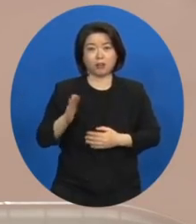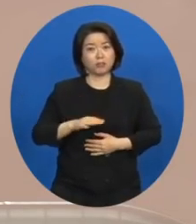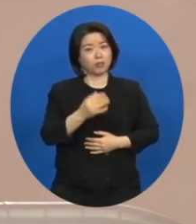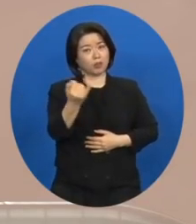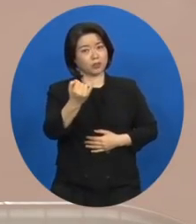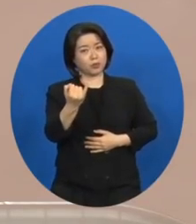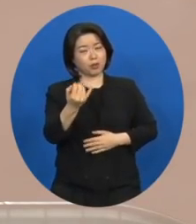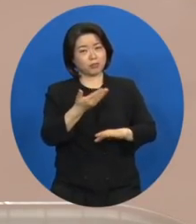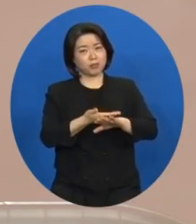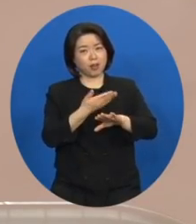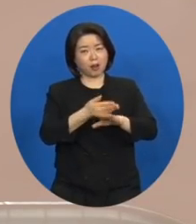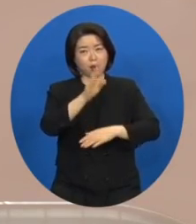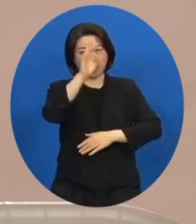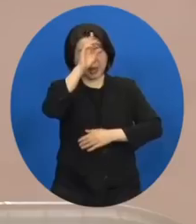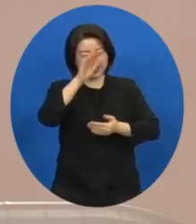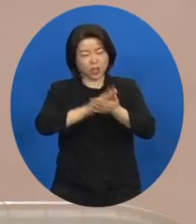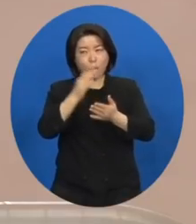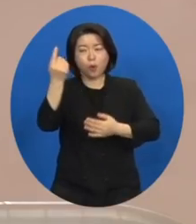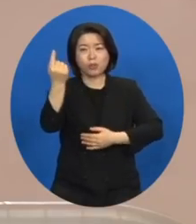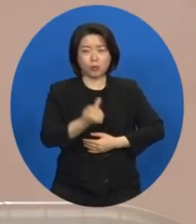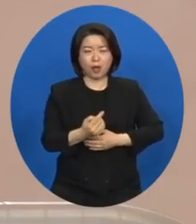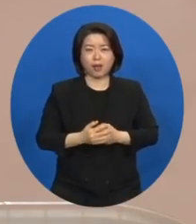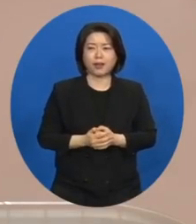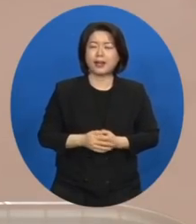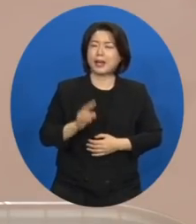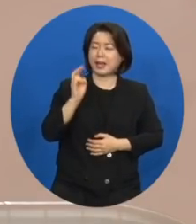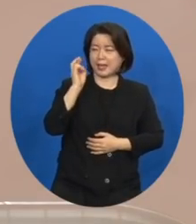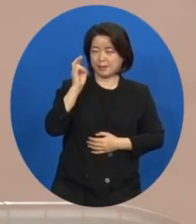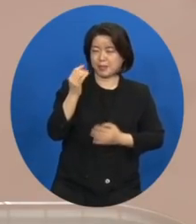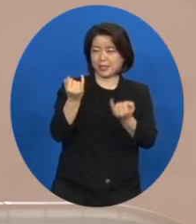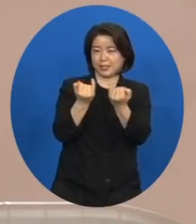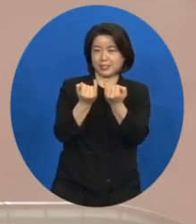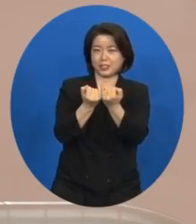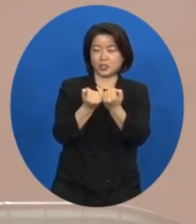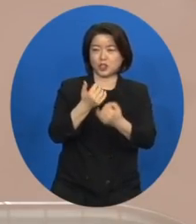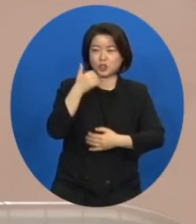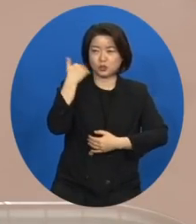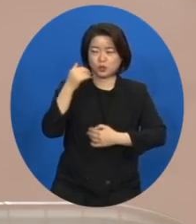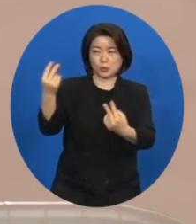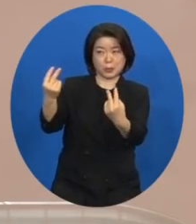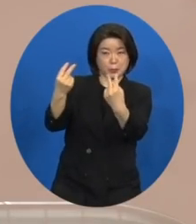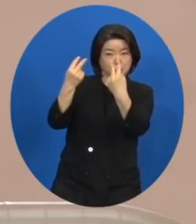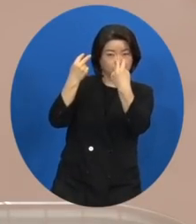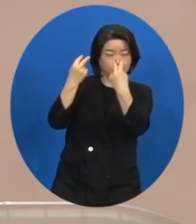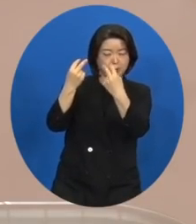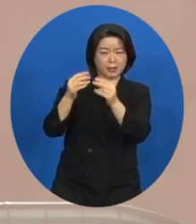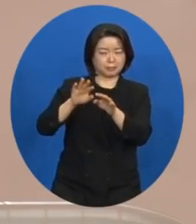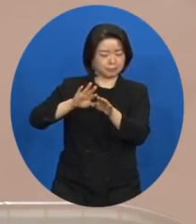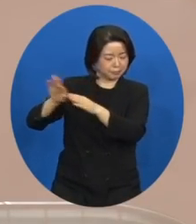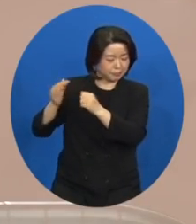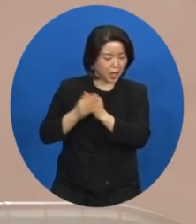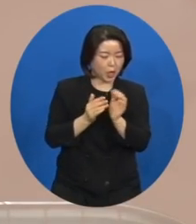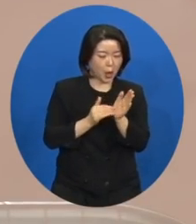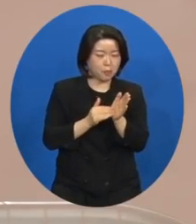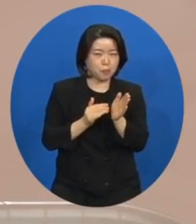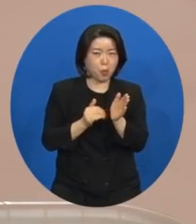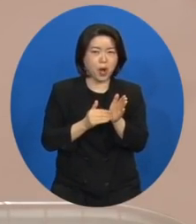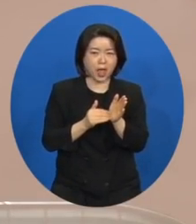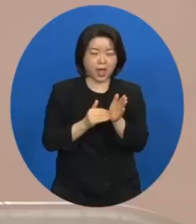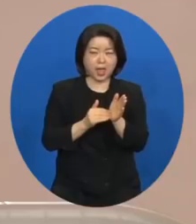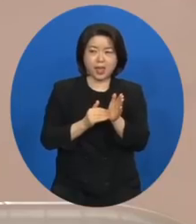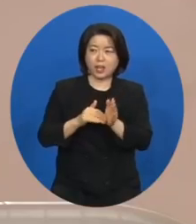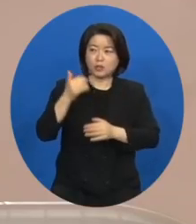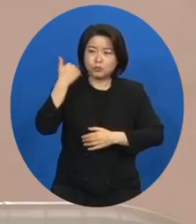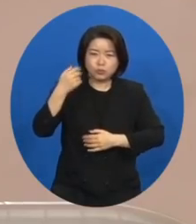겁니다 그걸로 봤을 때 이 여인이 누군가의 시선을 피해서 몰래 아무도 만나지 않는 그 시간들을